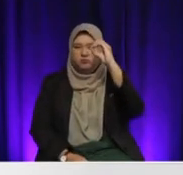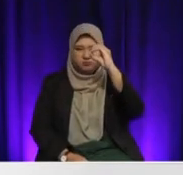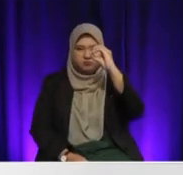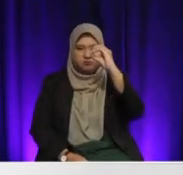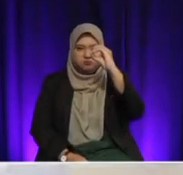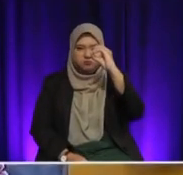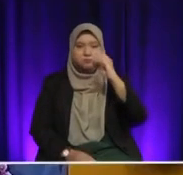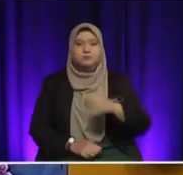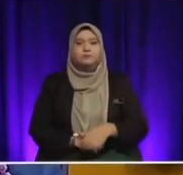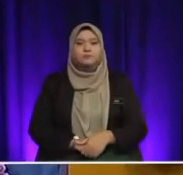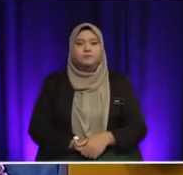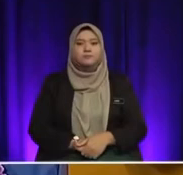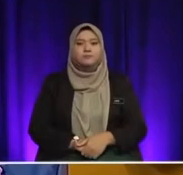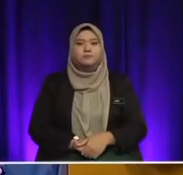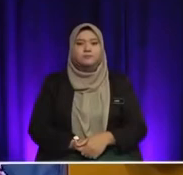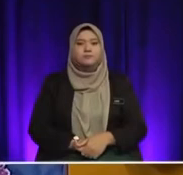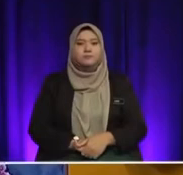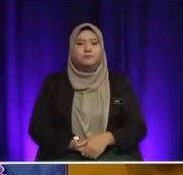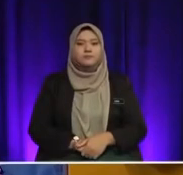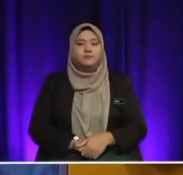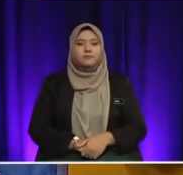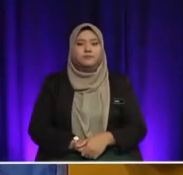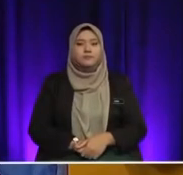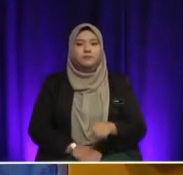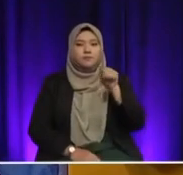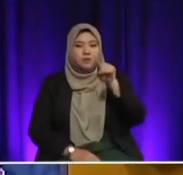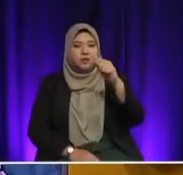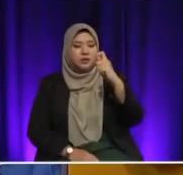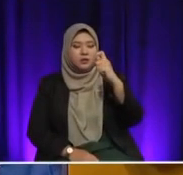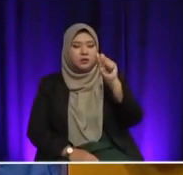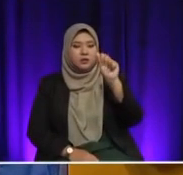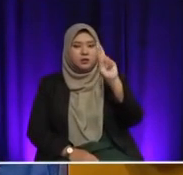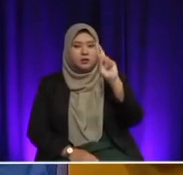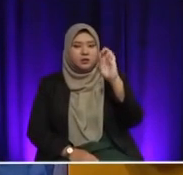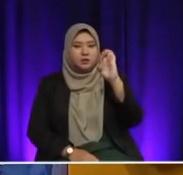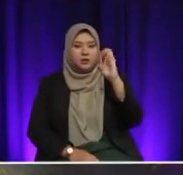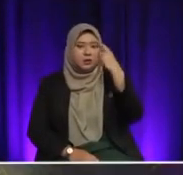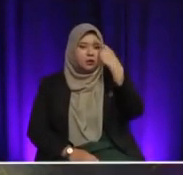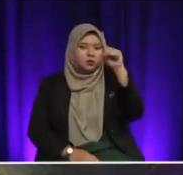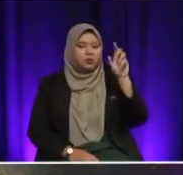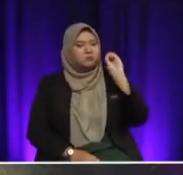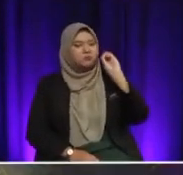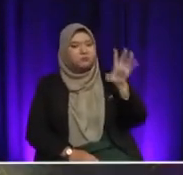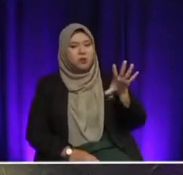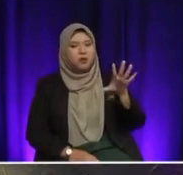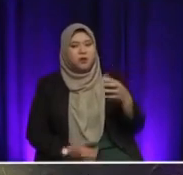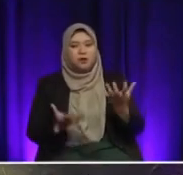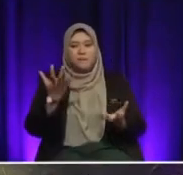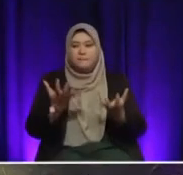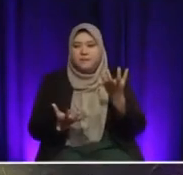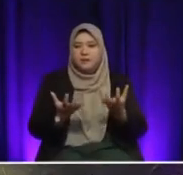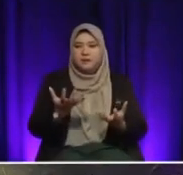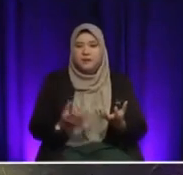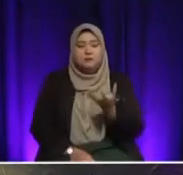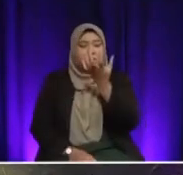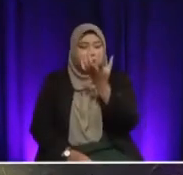penimbang dah timbang berat mangkuk. Ya, betul. Bila kita tekan butang teh, baru dia kosong balik. Sebab kita nak sukat bahan tu,